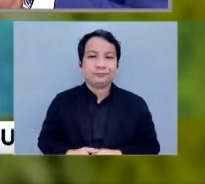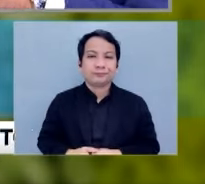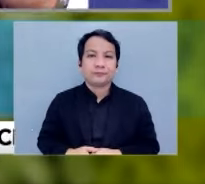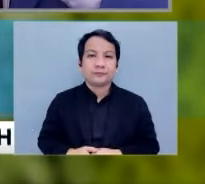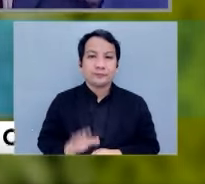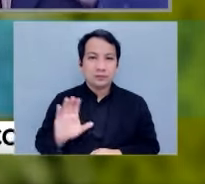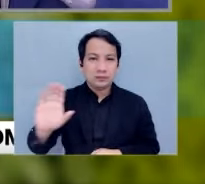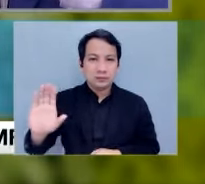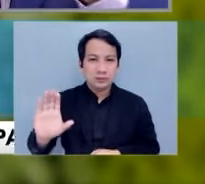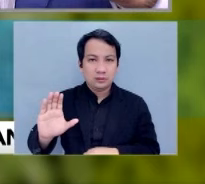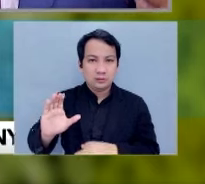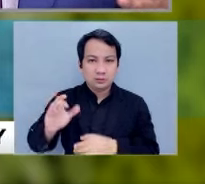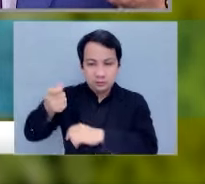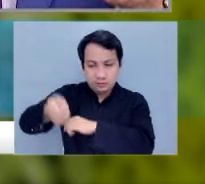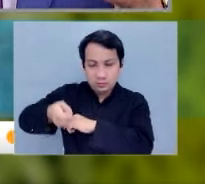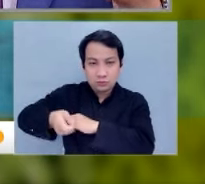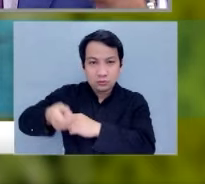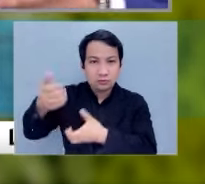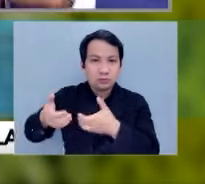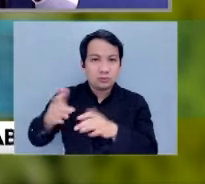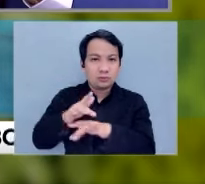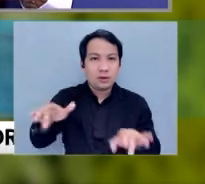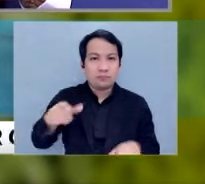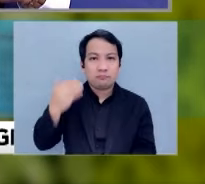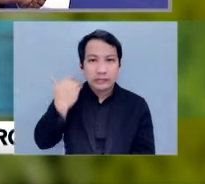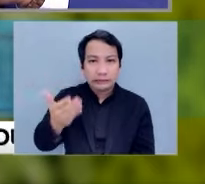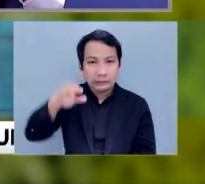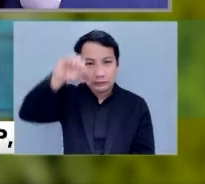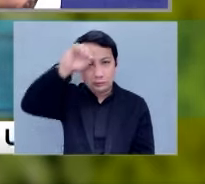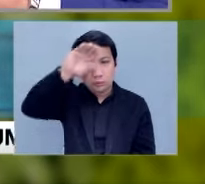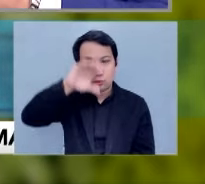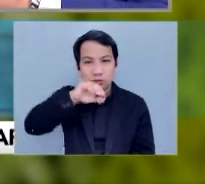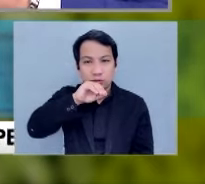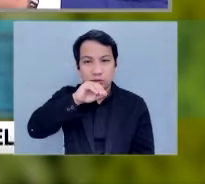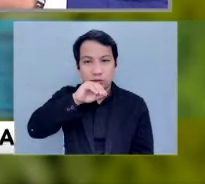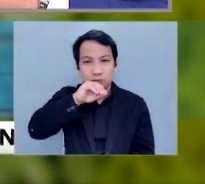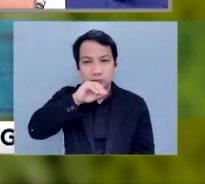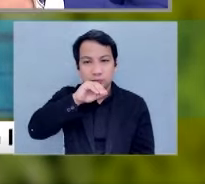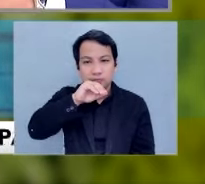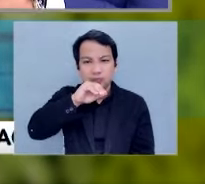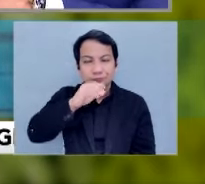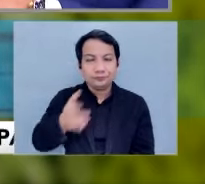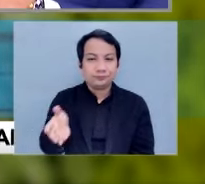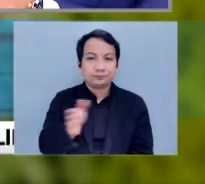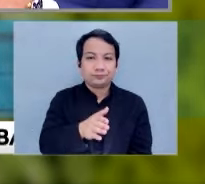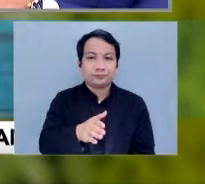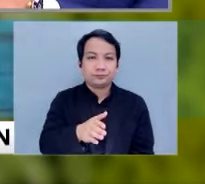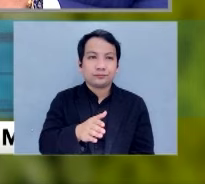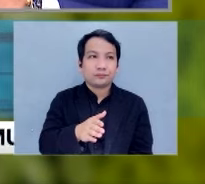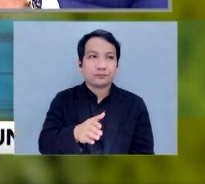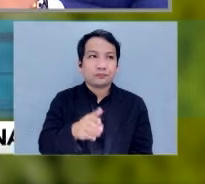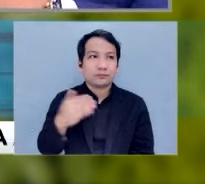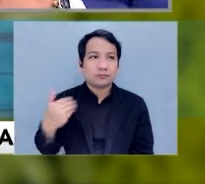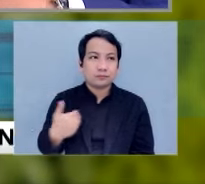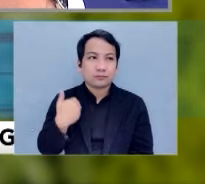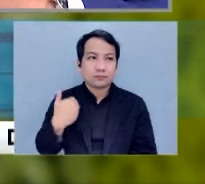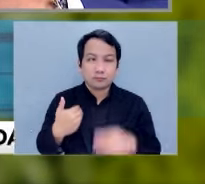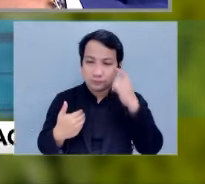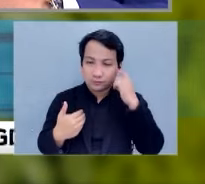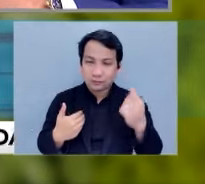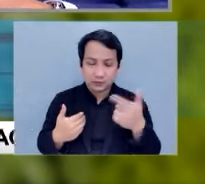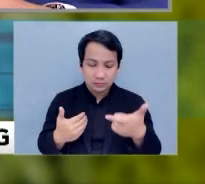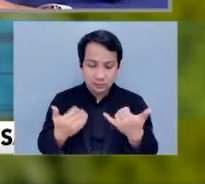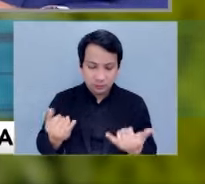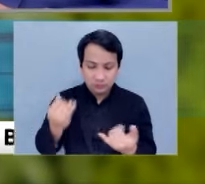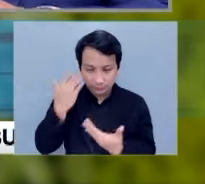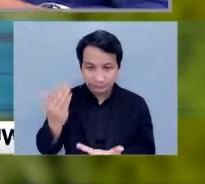magdidesisyon. Kung wala na rin yung grandparents, eldest sibling, kung hindi na siya minor de edad. Ngayon, kung wala rin sa